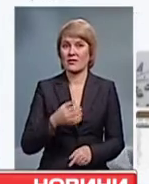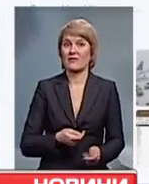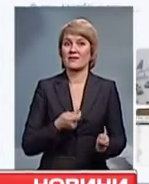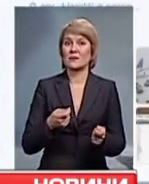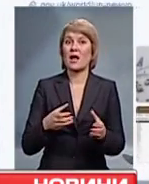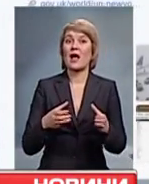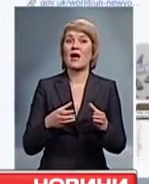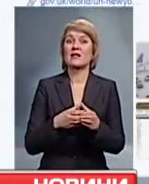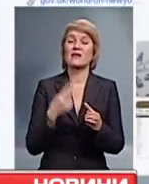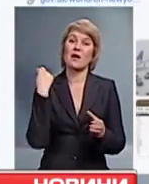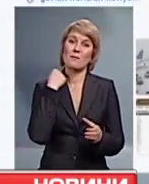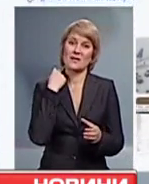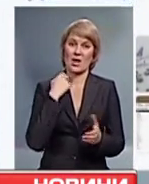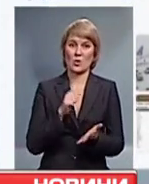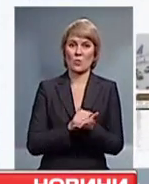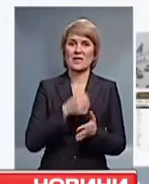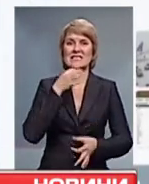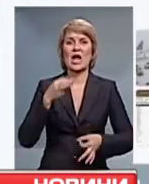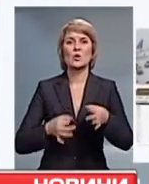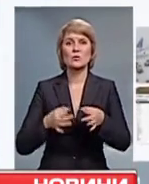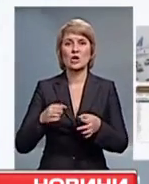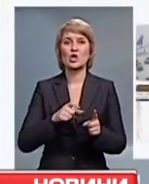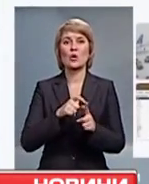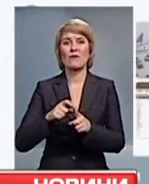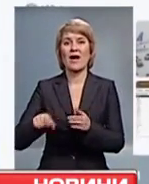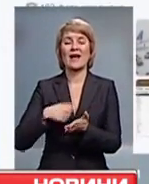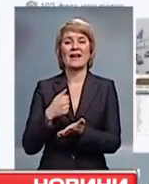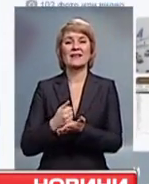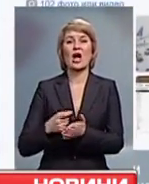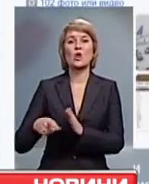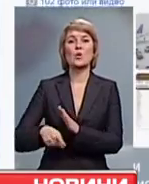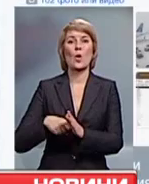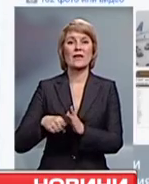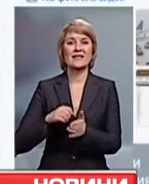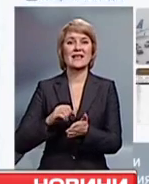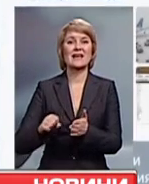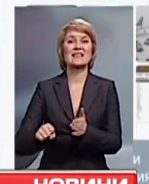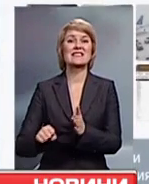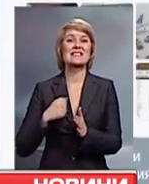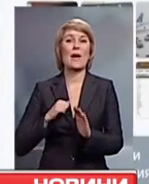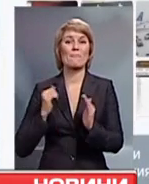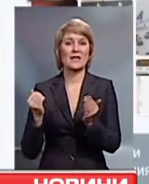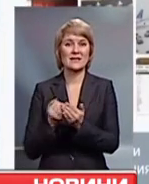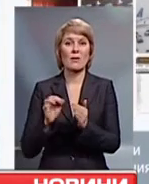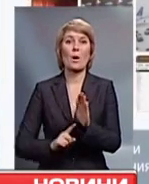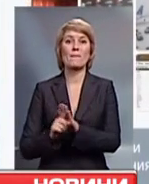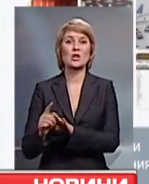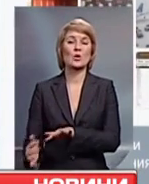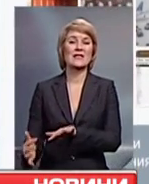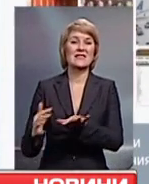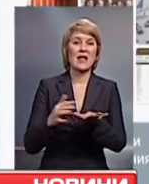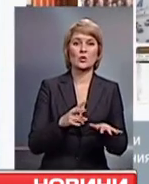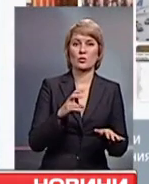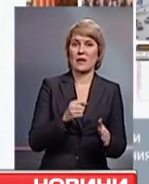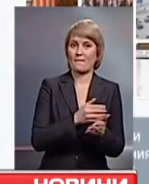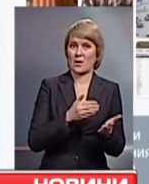британська делегація. Документ мав засудити слова лідера донецьких сепаратистів Олександра Захарченка про початок наступу на Маріуполь. Як повідомляє Deutsche